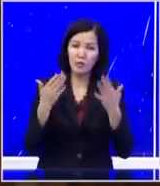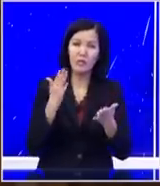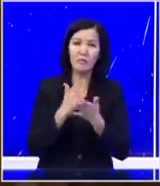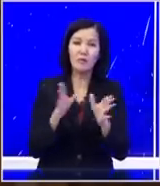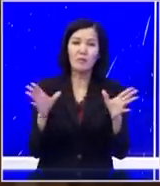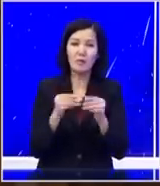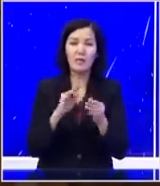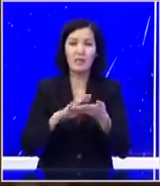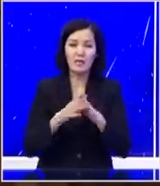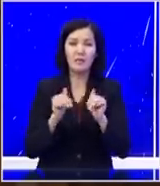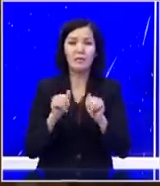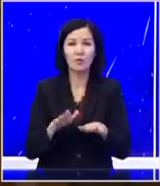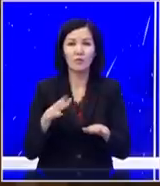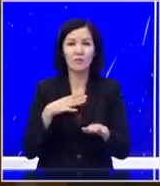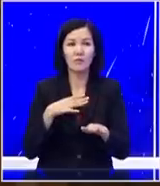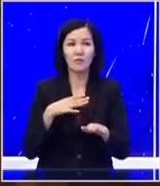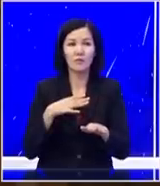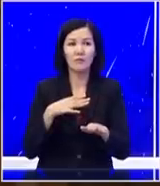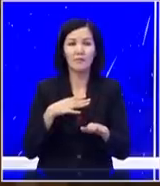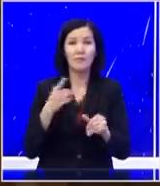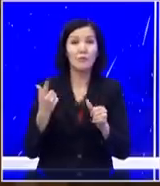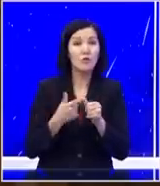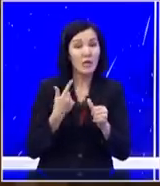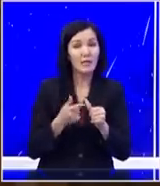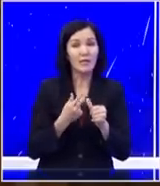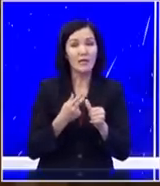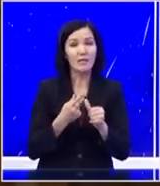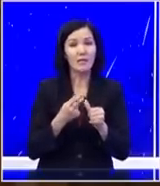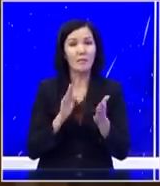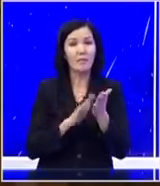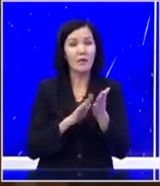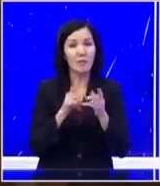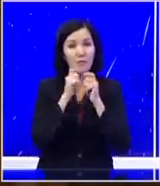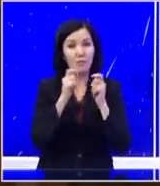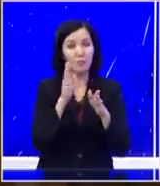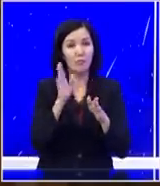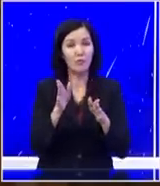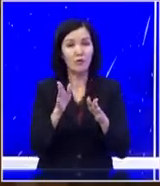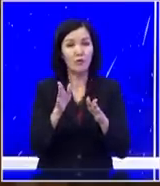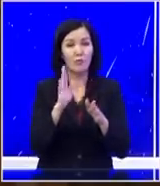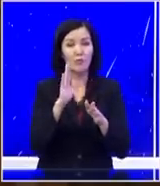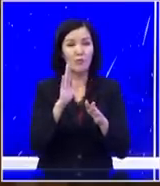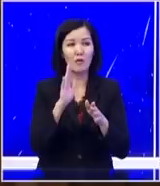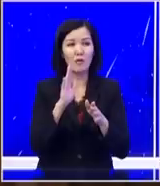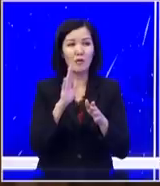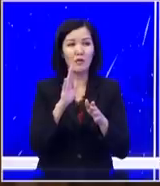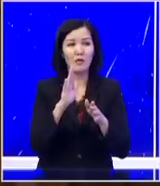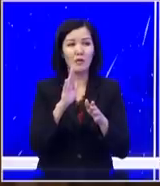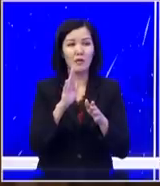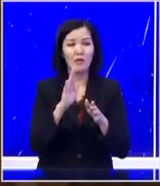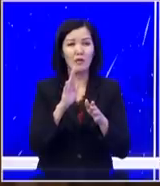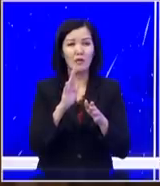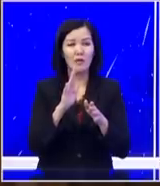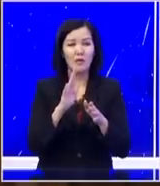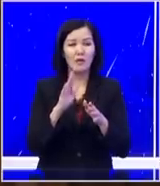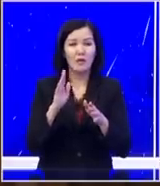ойлаймыз. Может быть, назовем его именем, премия. Я думаю, соның